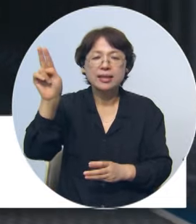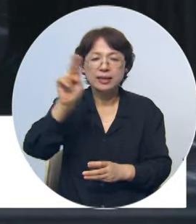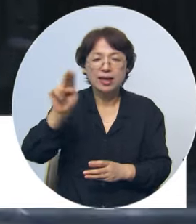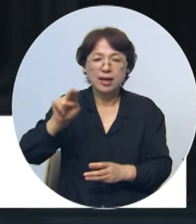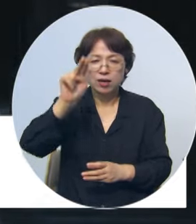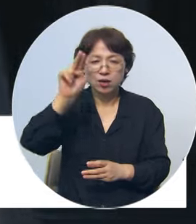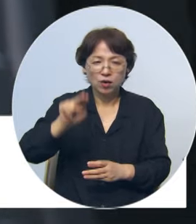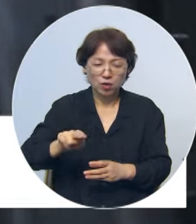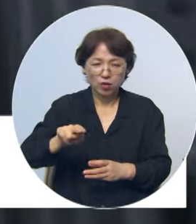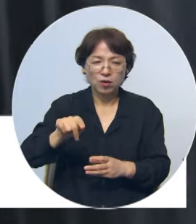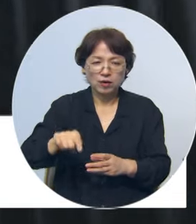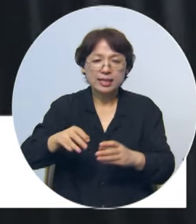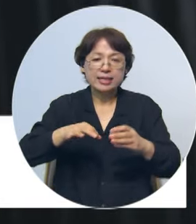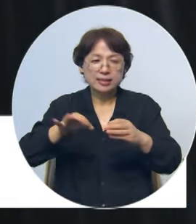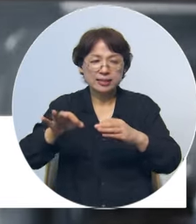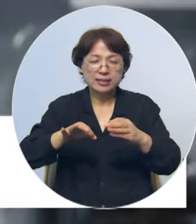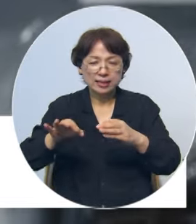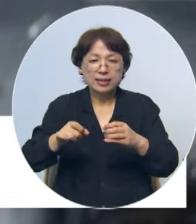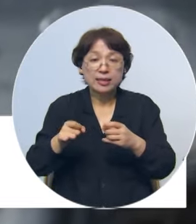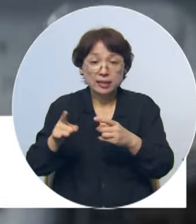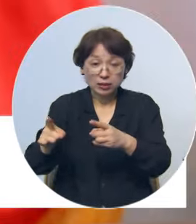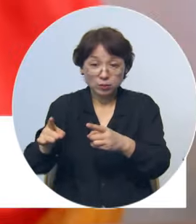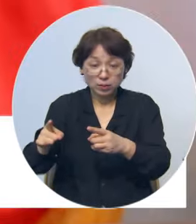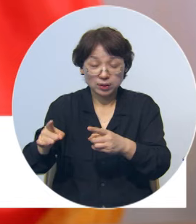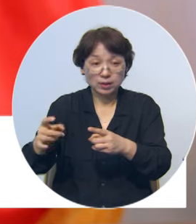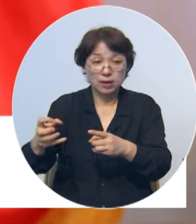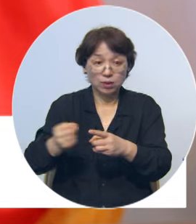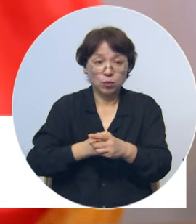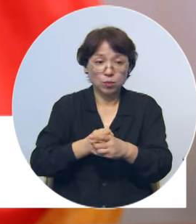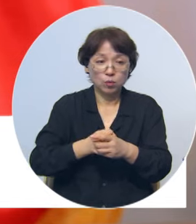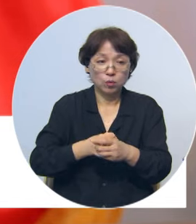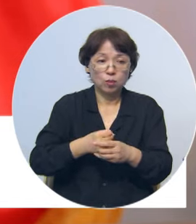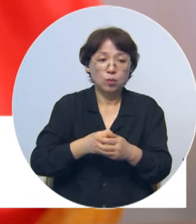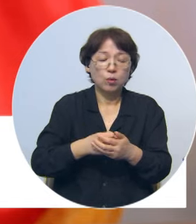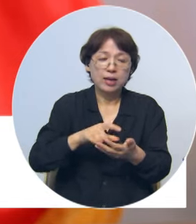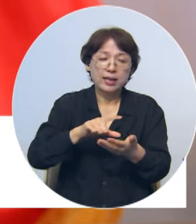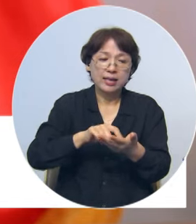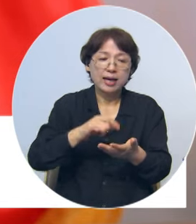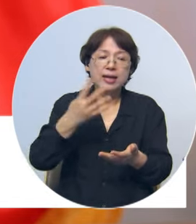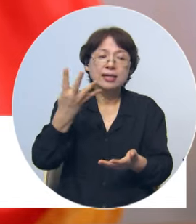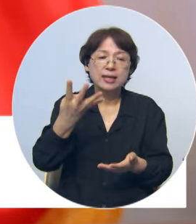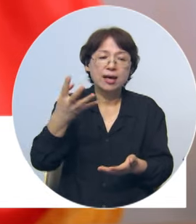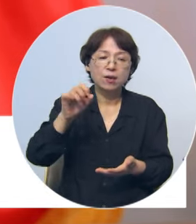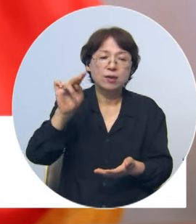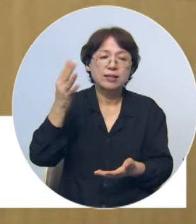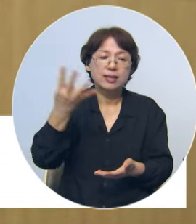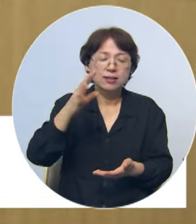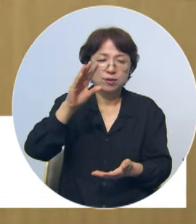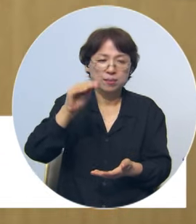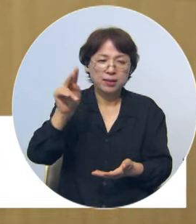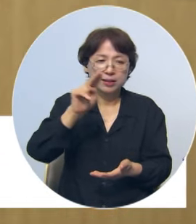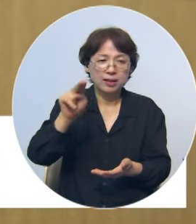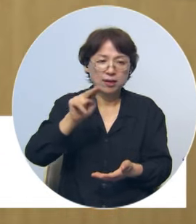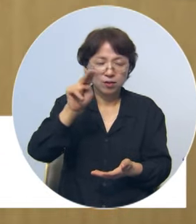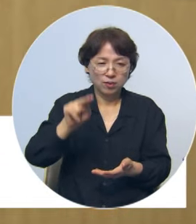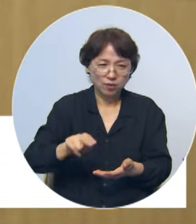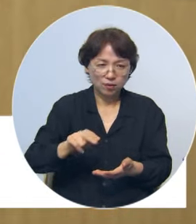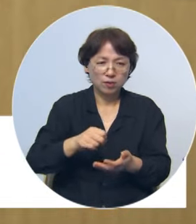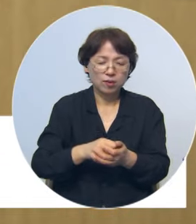an open gate, you know, for the European market, the whole European market, which is 440 million. Defense